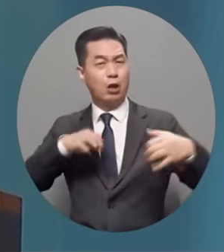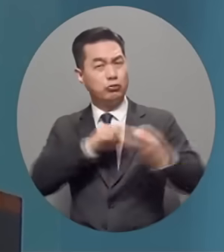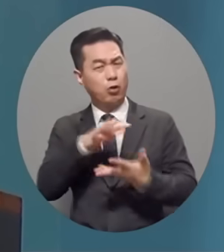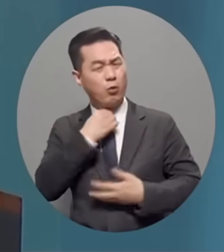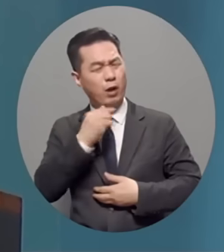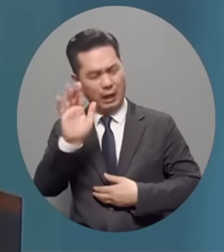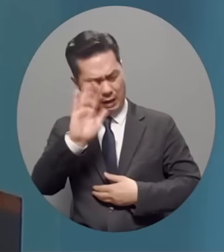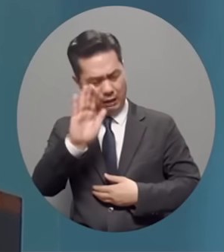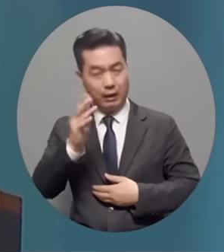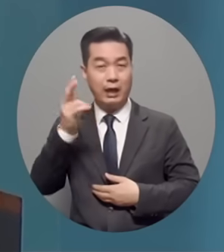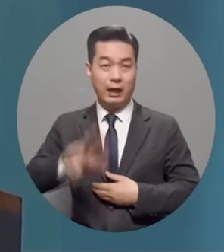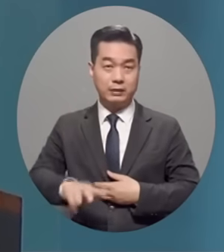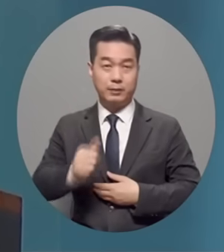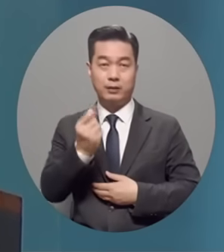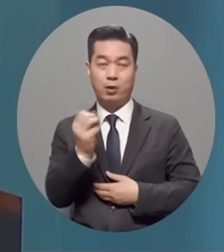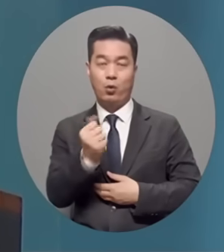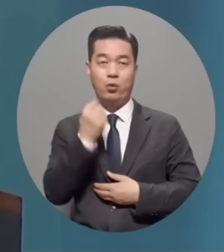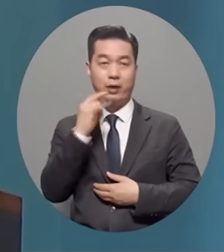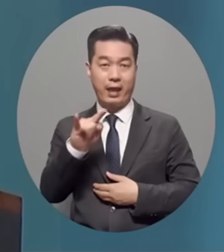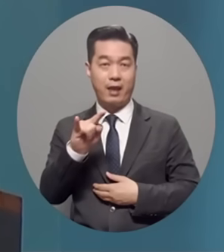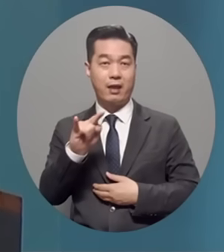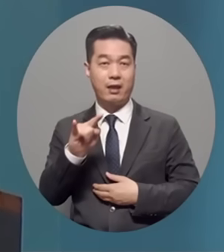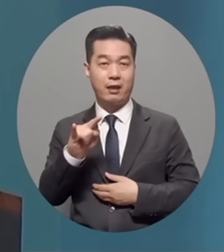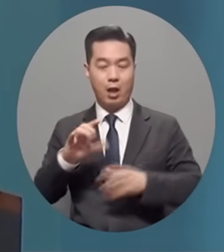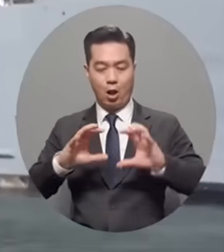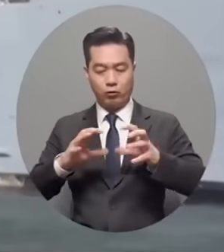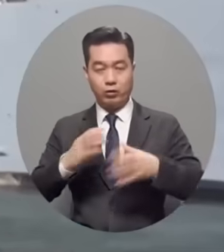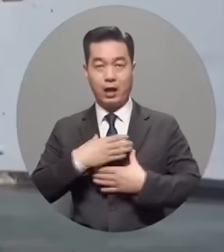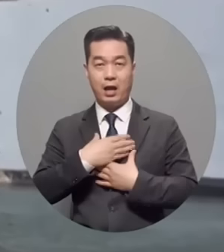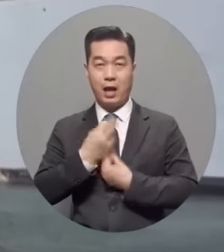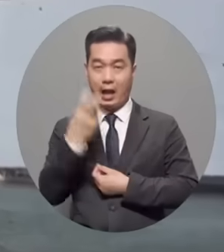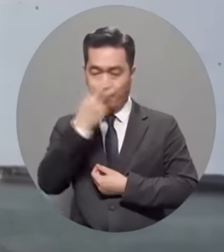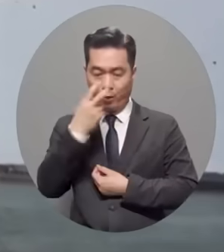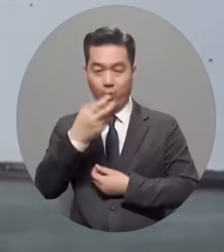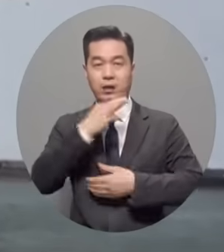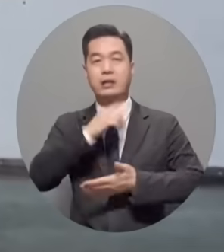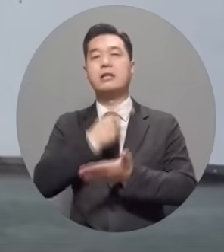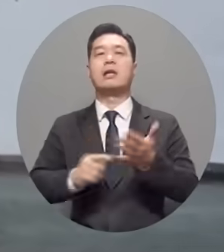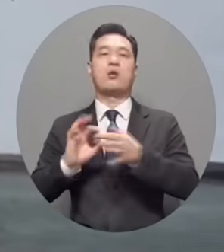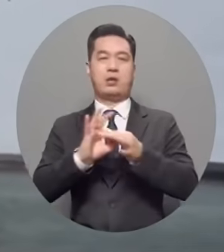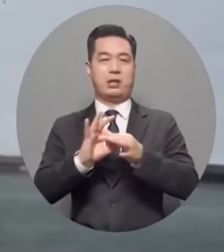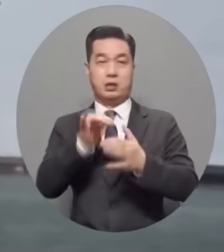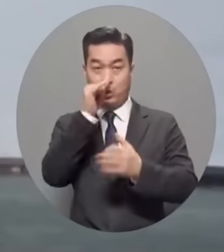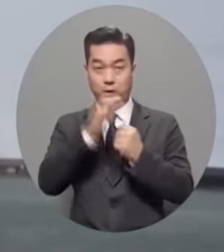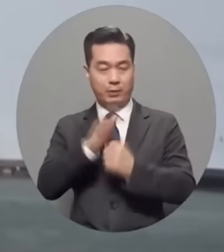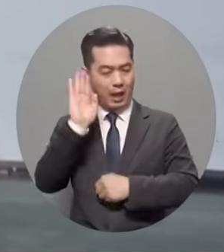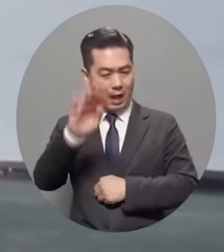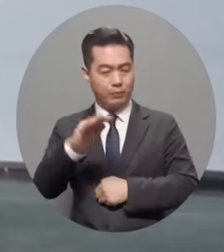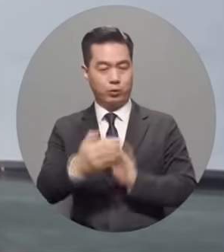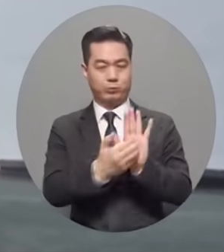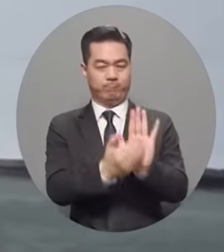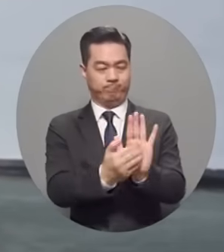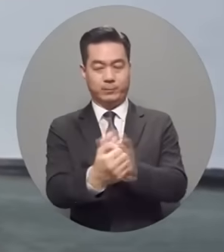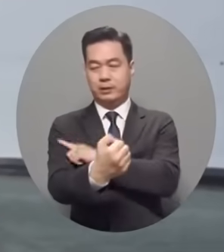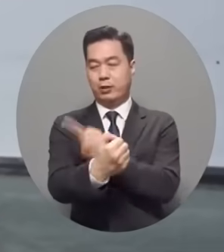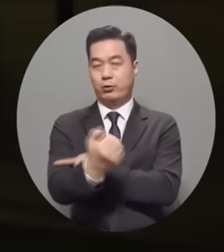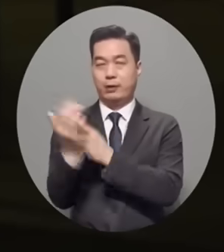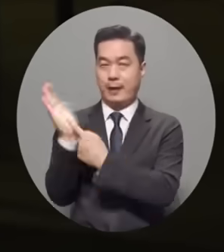않는다면서도 홍해 지역에 중대한 국가안보 이해관계가 걸려있다면서 앞으로도 자위권을 행사할 것이라고